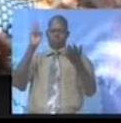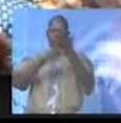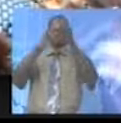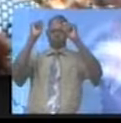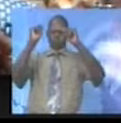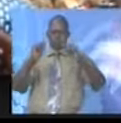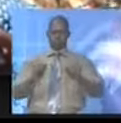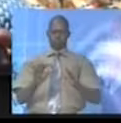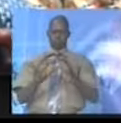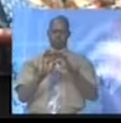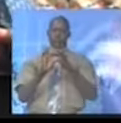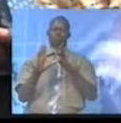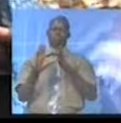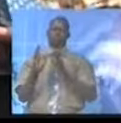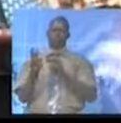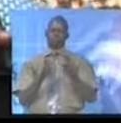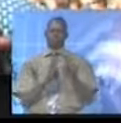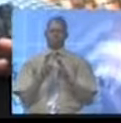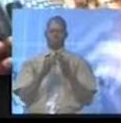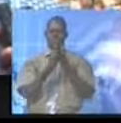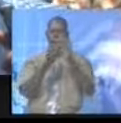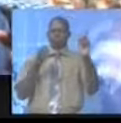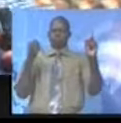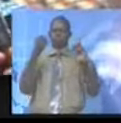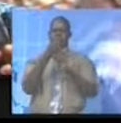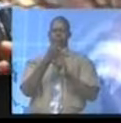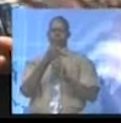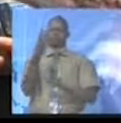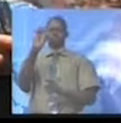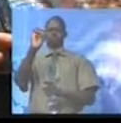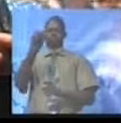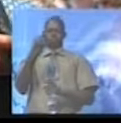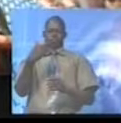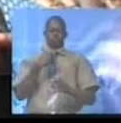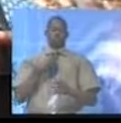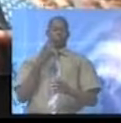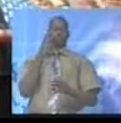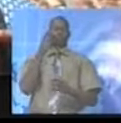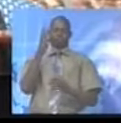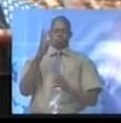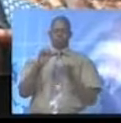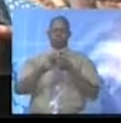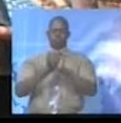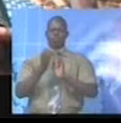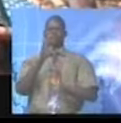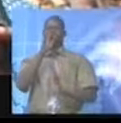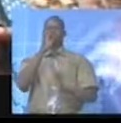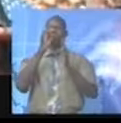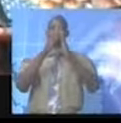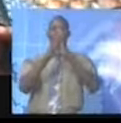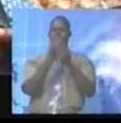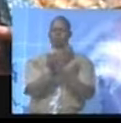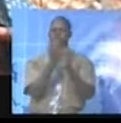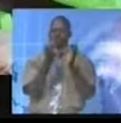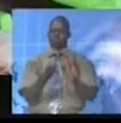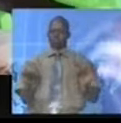capables de réguler un peu moins les accidents dans la ville. Deuxièmement, nous avons effectivement le problème d'eau dans la ville. Et c'est un problème très